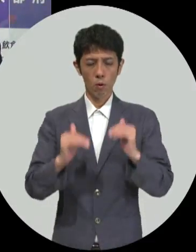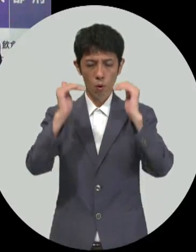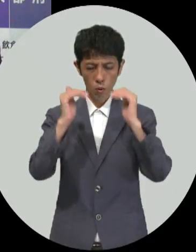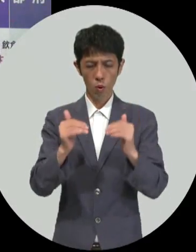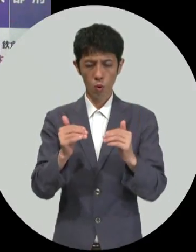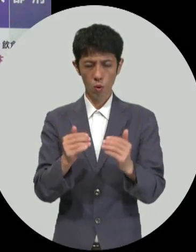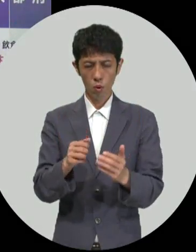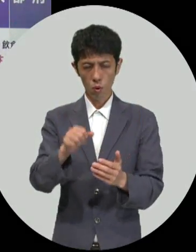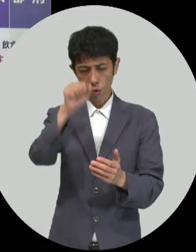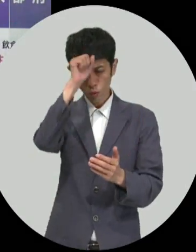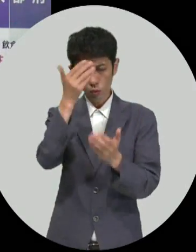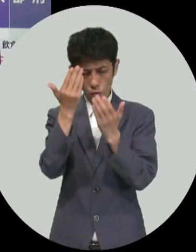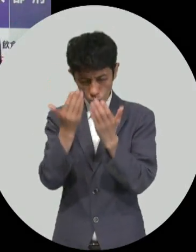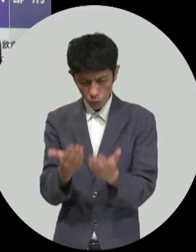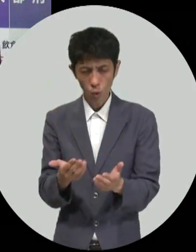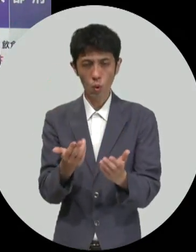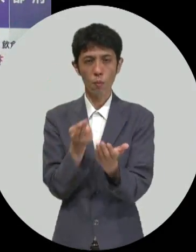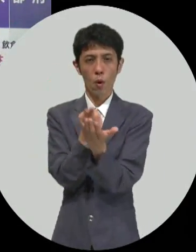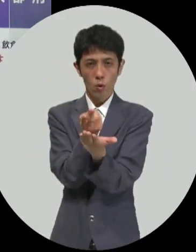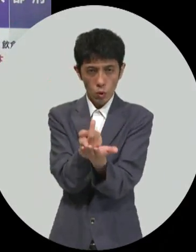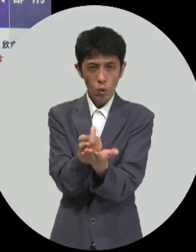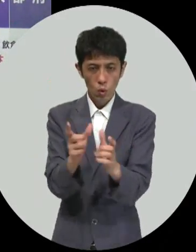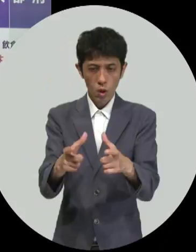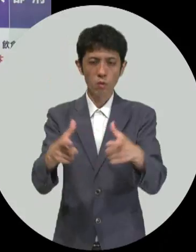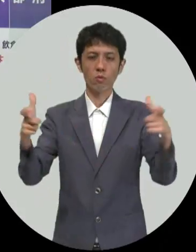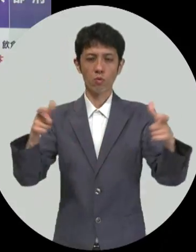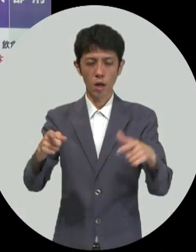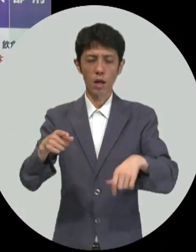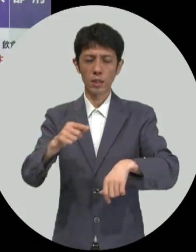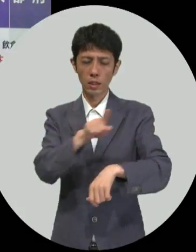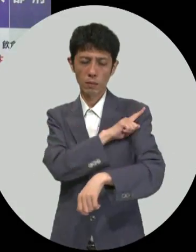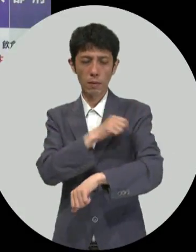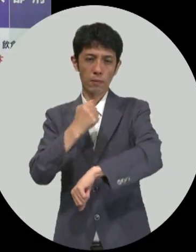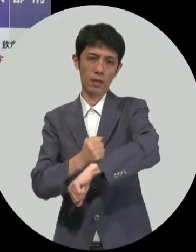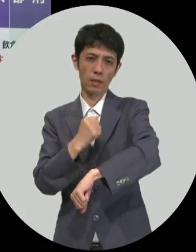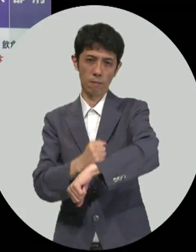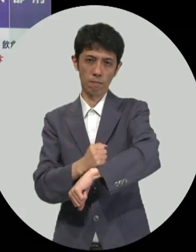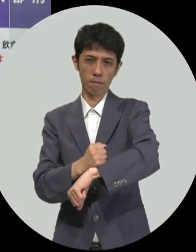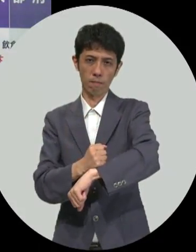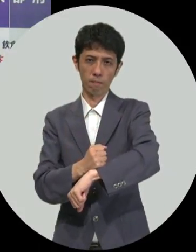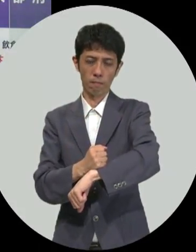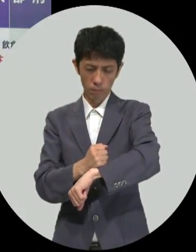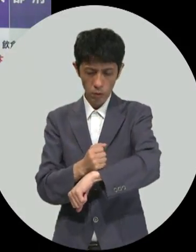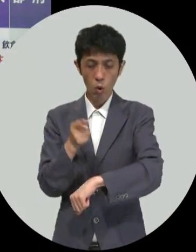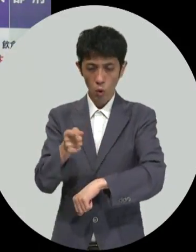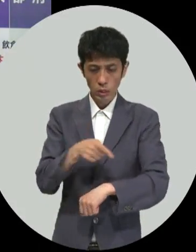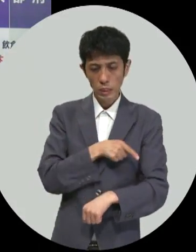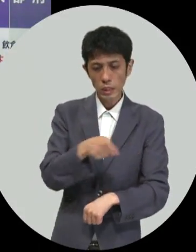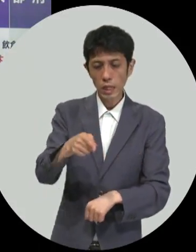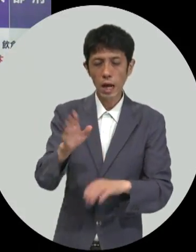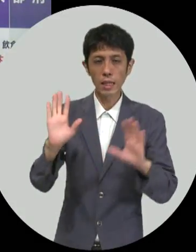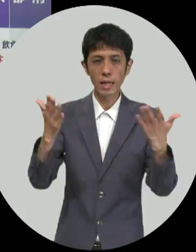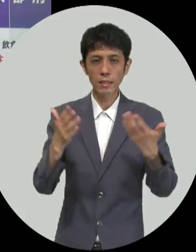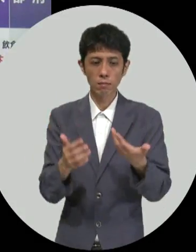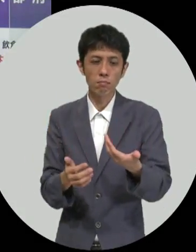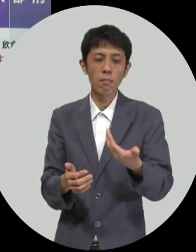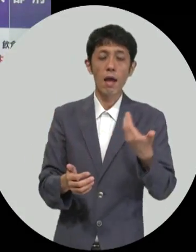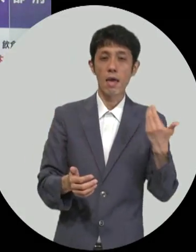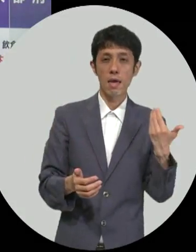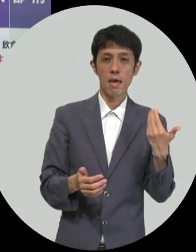拡充が一番大変、なかなか困難ということで、まあ、高度重症病床に行かないようにその前